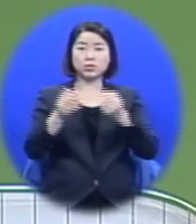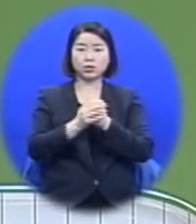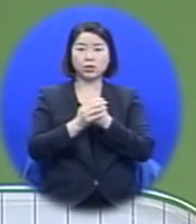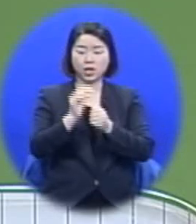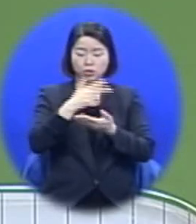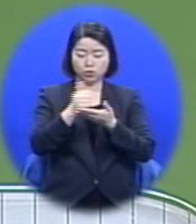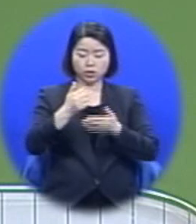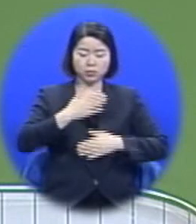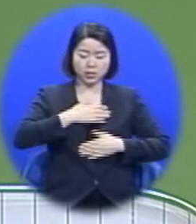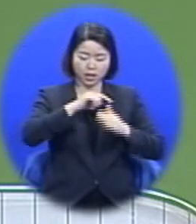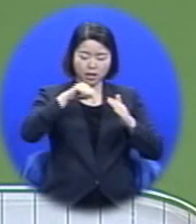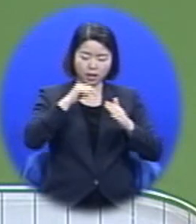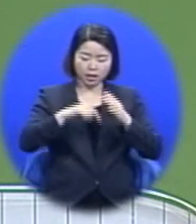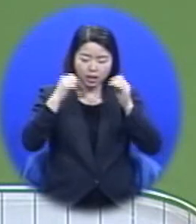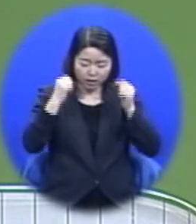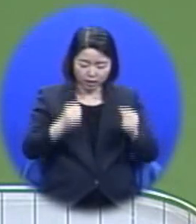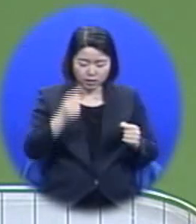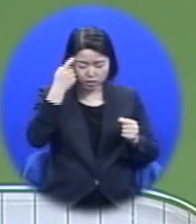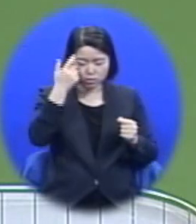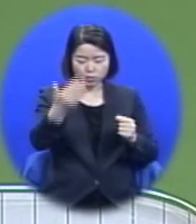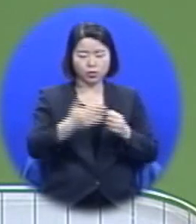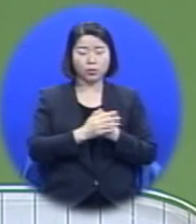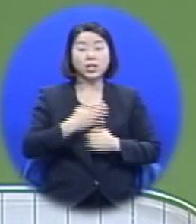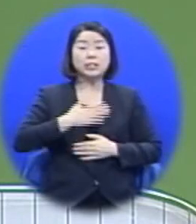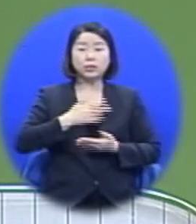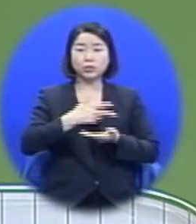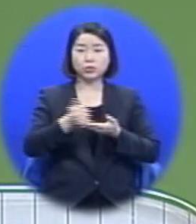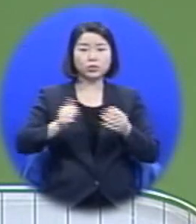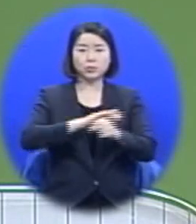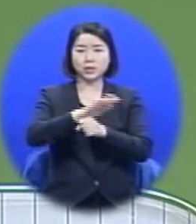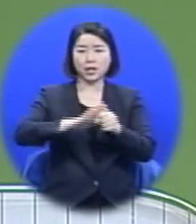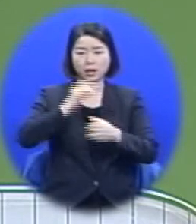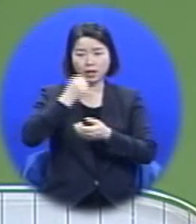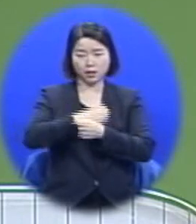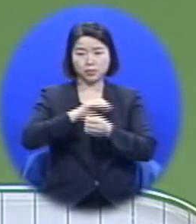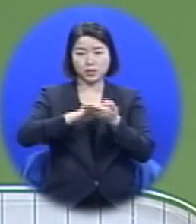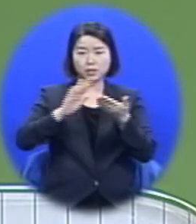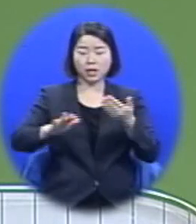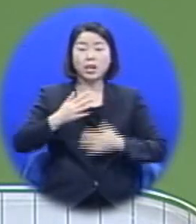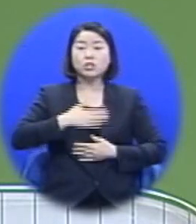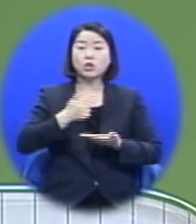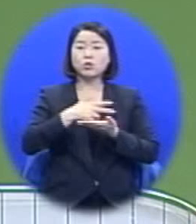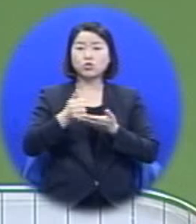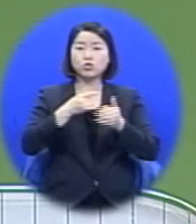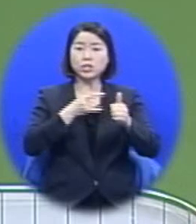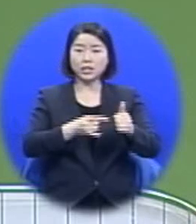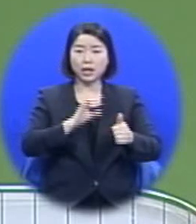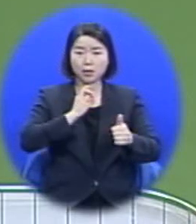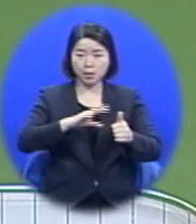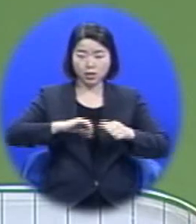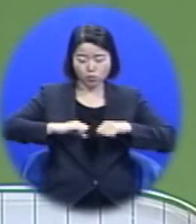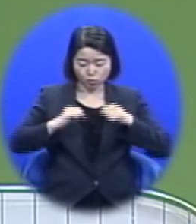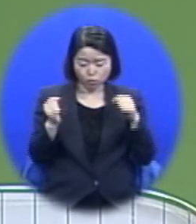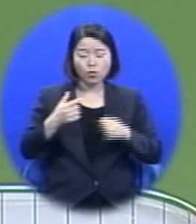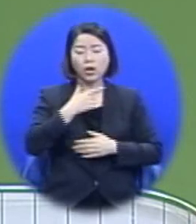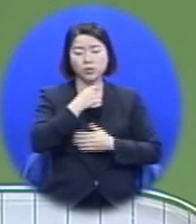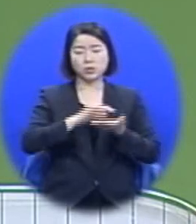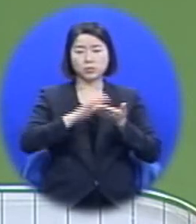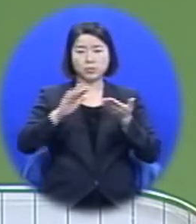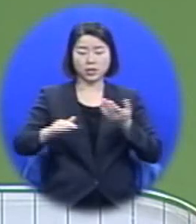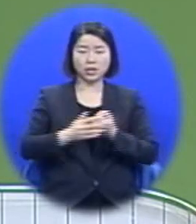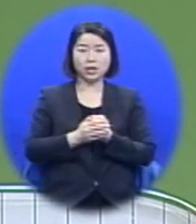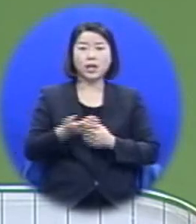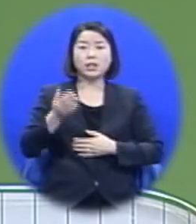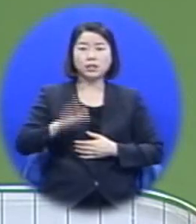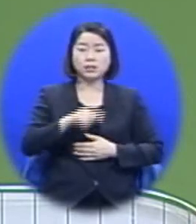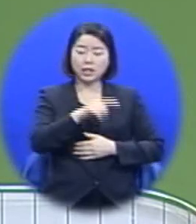계시지요 저는 주님 사랑합니다 저는 주님께만 순종 할 거예요 그런데